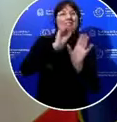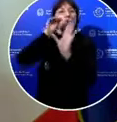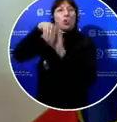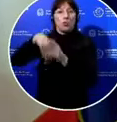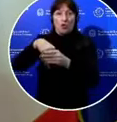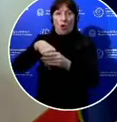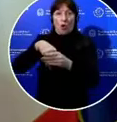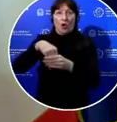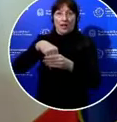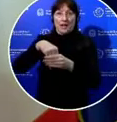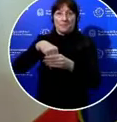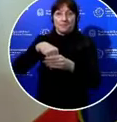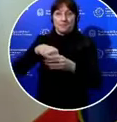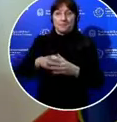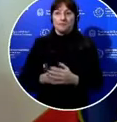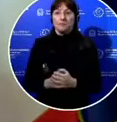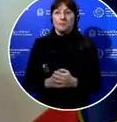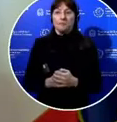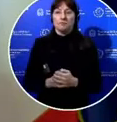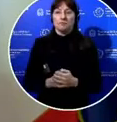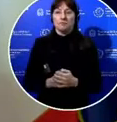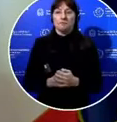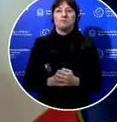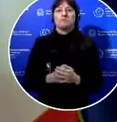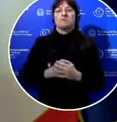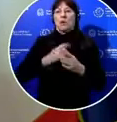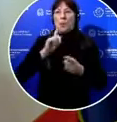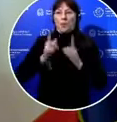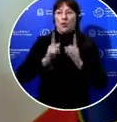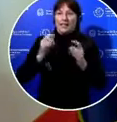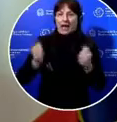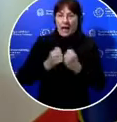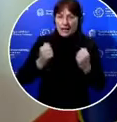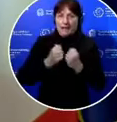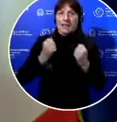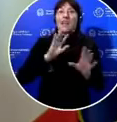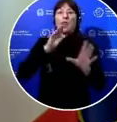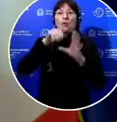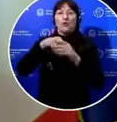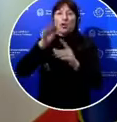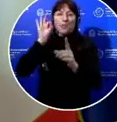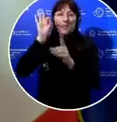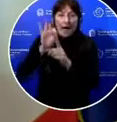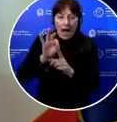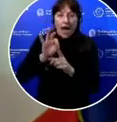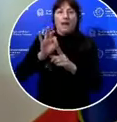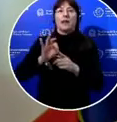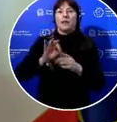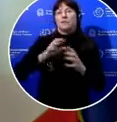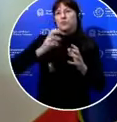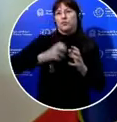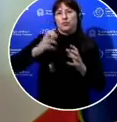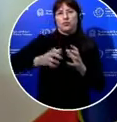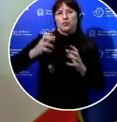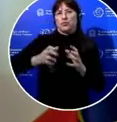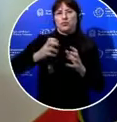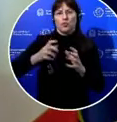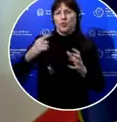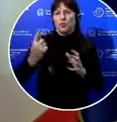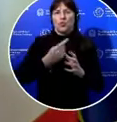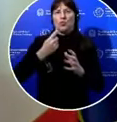sul fronte delle politiche attive, dei processi di inclusione mirati e di tutto ciò che è